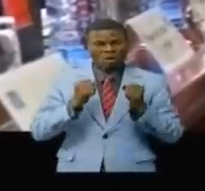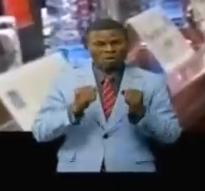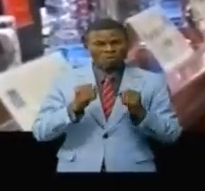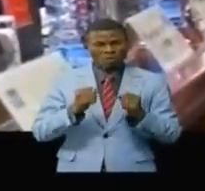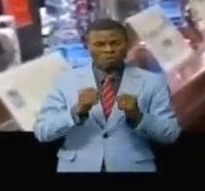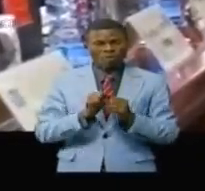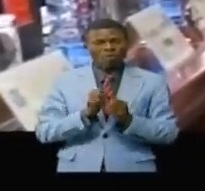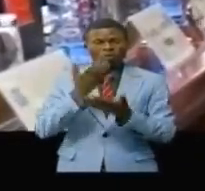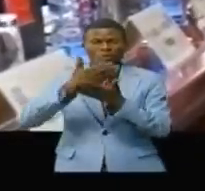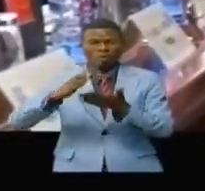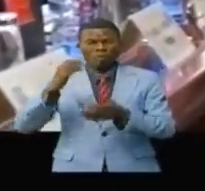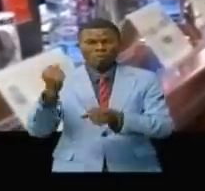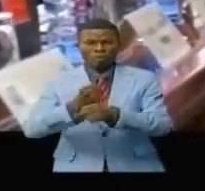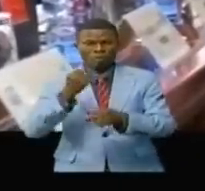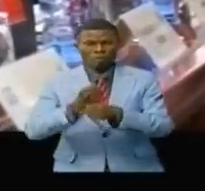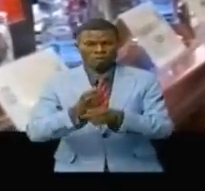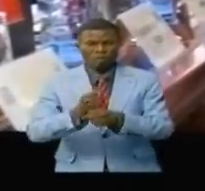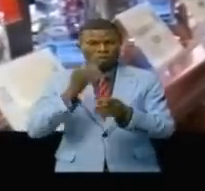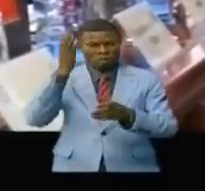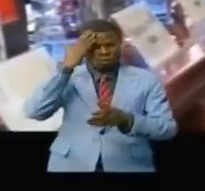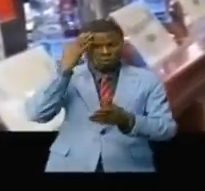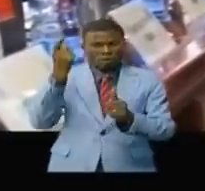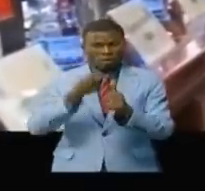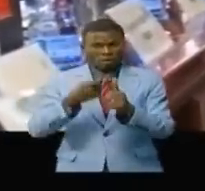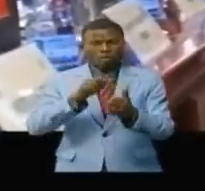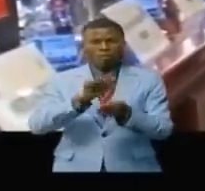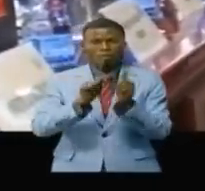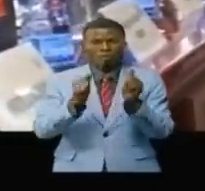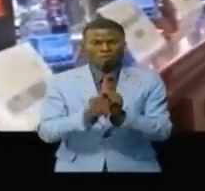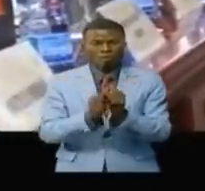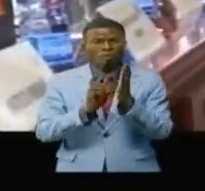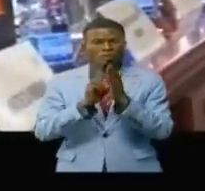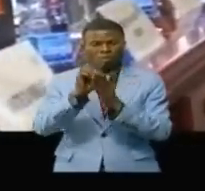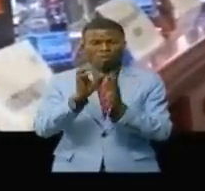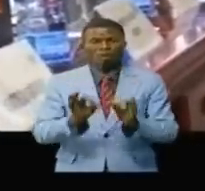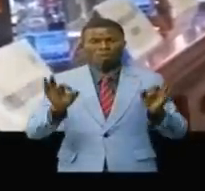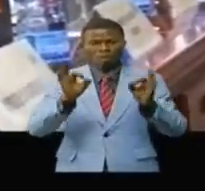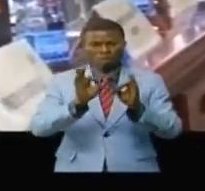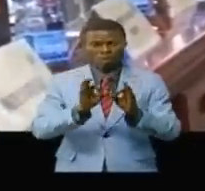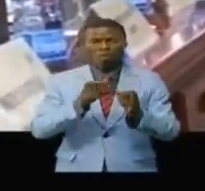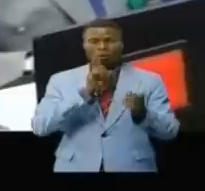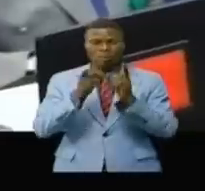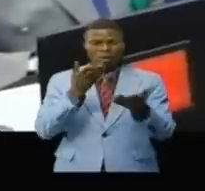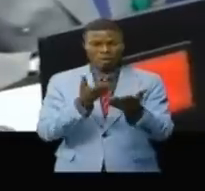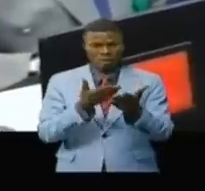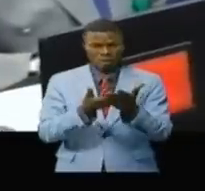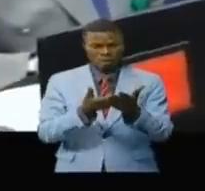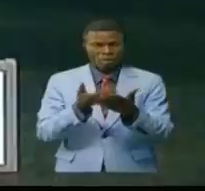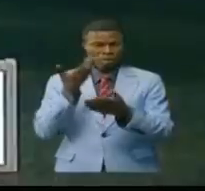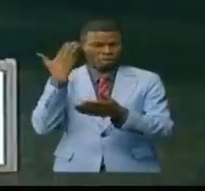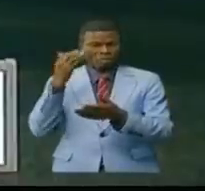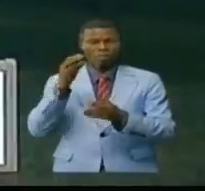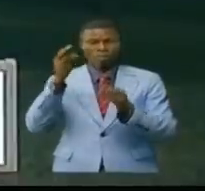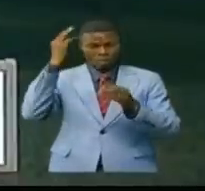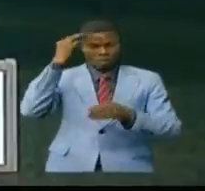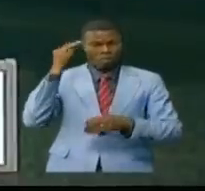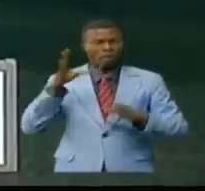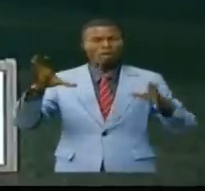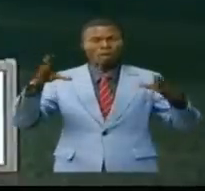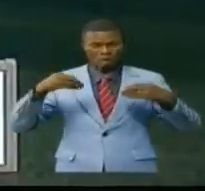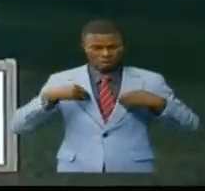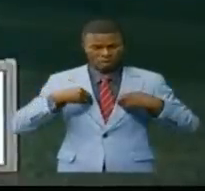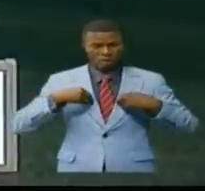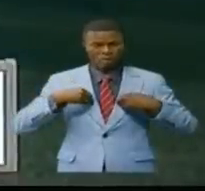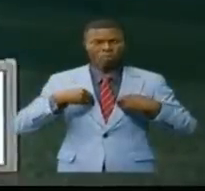sa partie opérationnelle en tenant compte des questions émergentes dans les CIO. Le Conseil a pris acte de cette